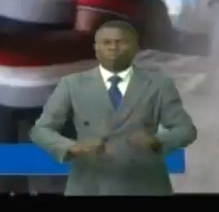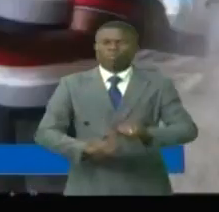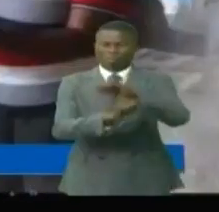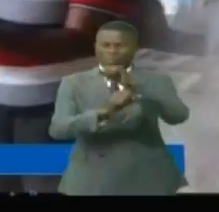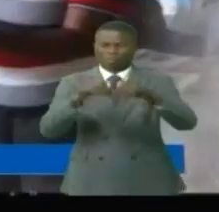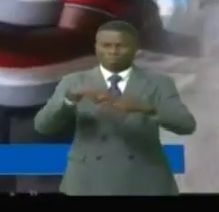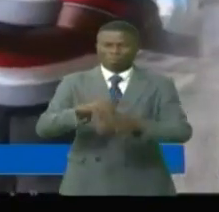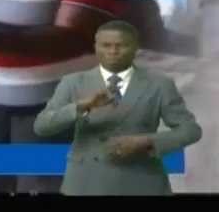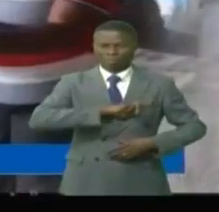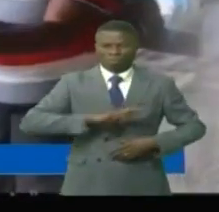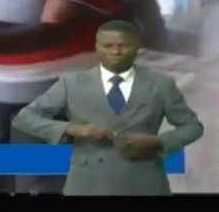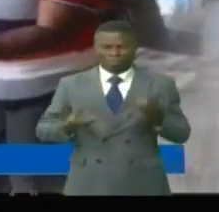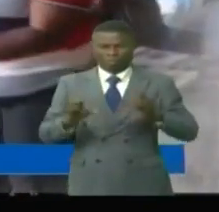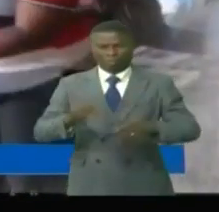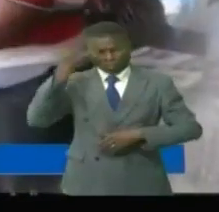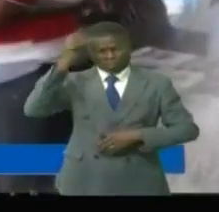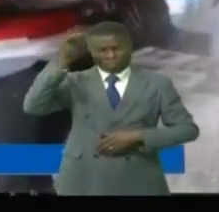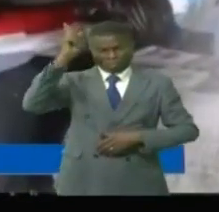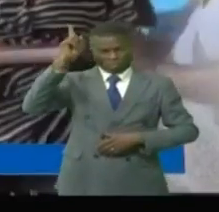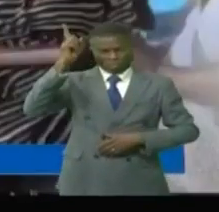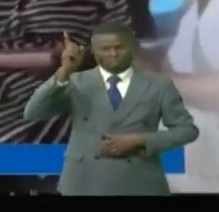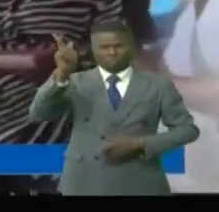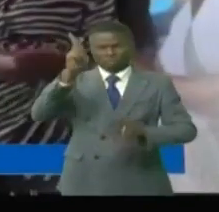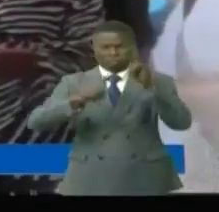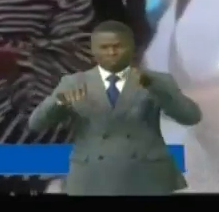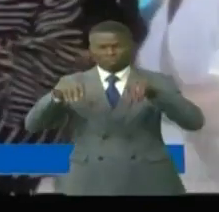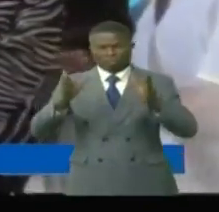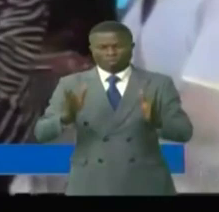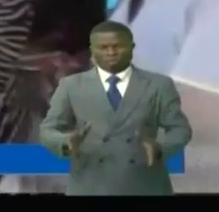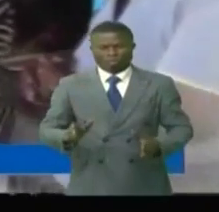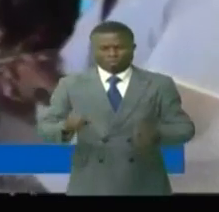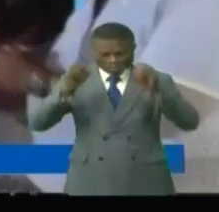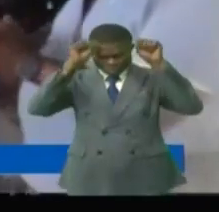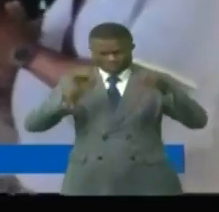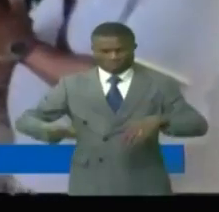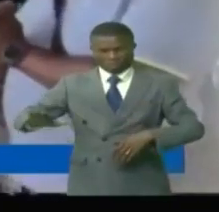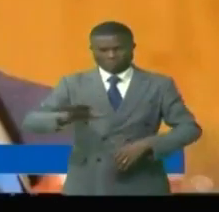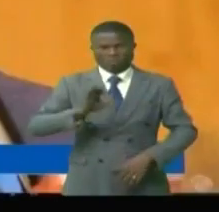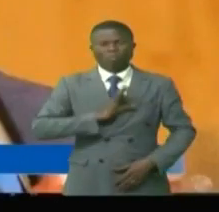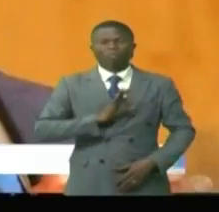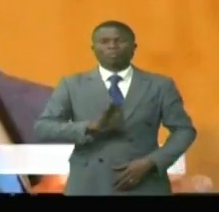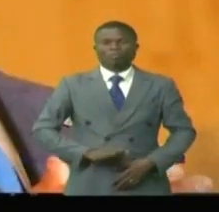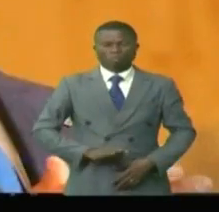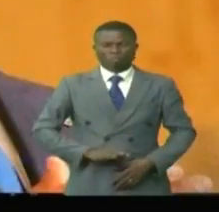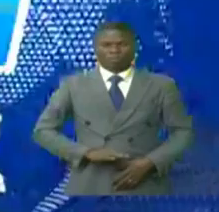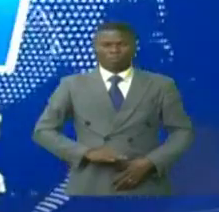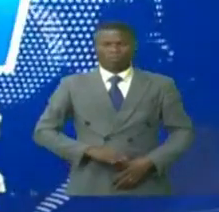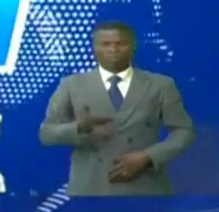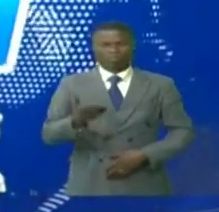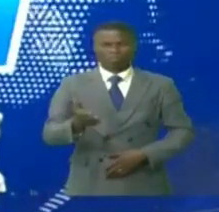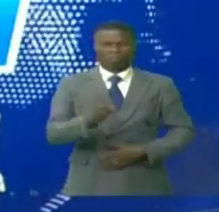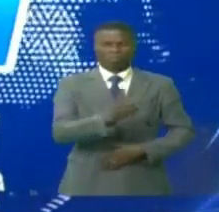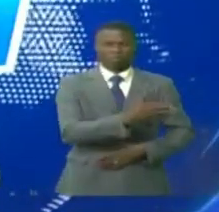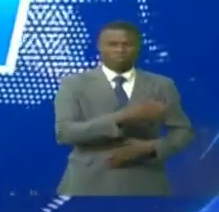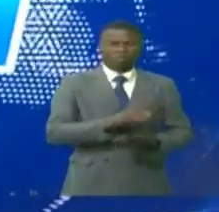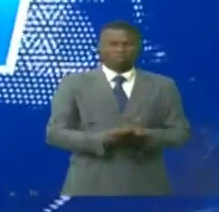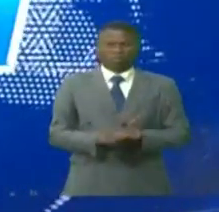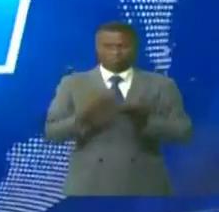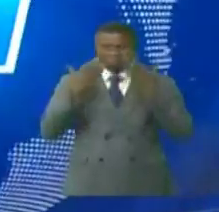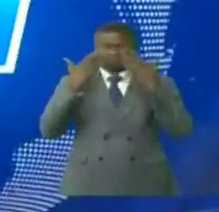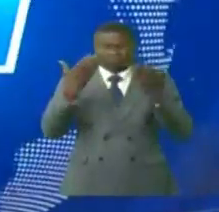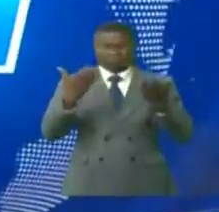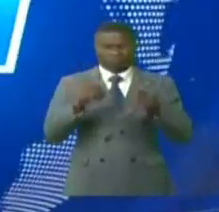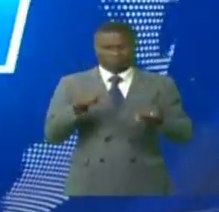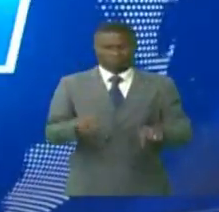du Congo, prônée par le premier de citoyens, le président de la République, Félix-Antoine Tshisekedi Tshilombo. Voilà,